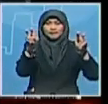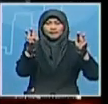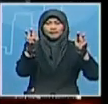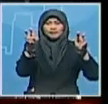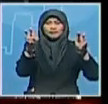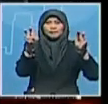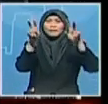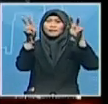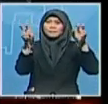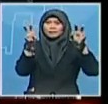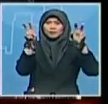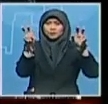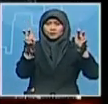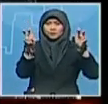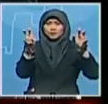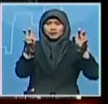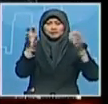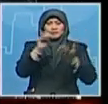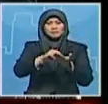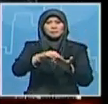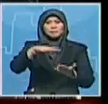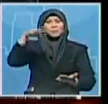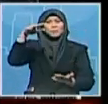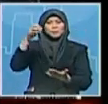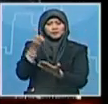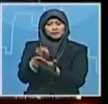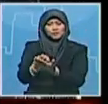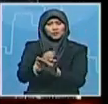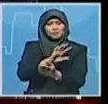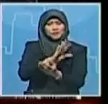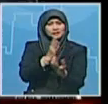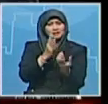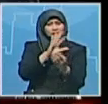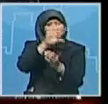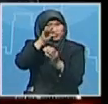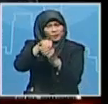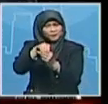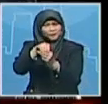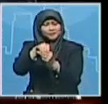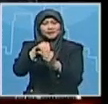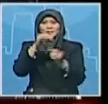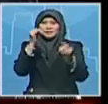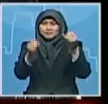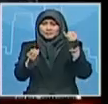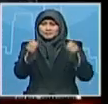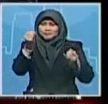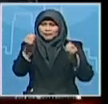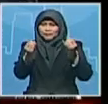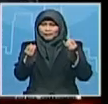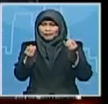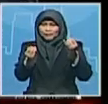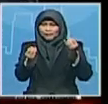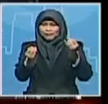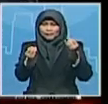kita melihat temanya iaitu memakmur ekonomi yang inklusif, mengimbangi